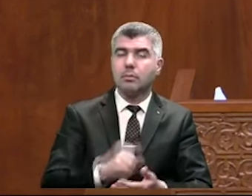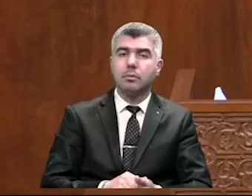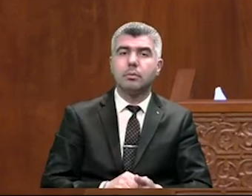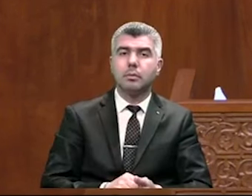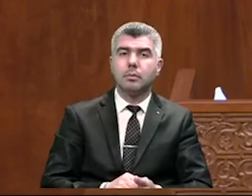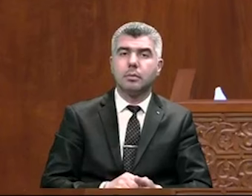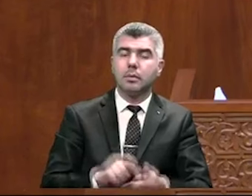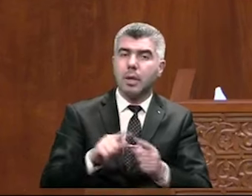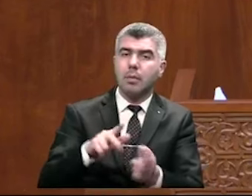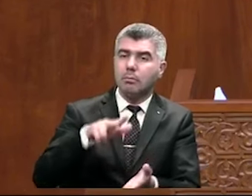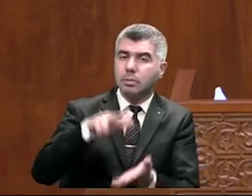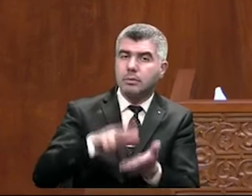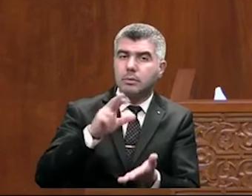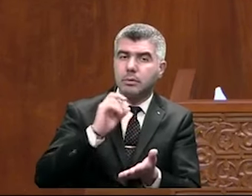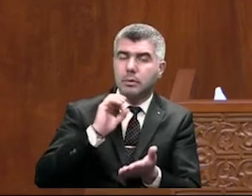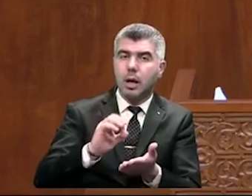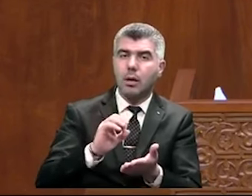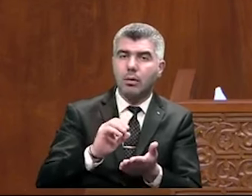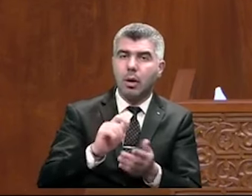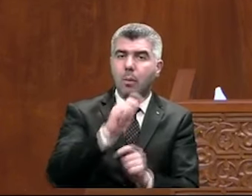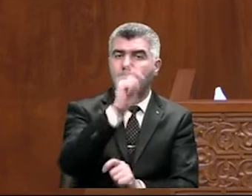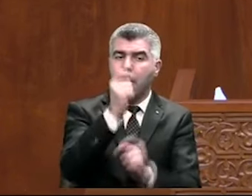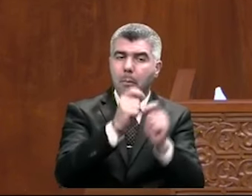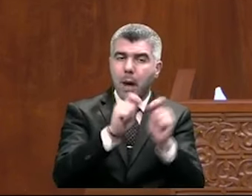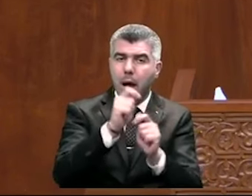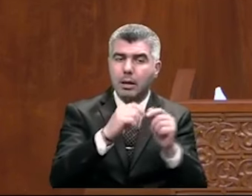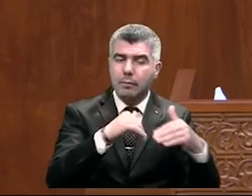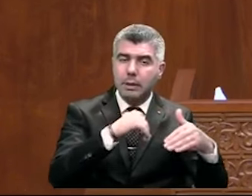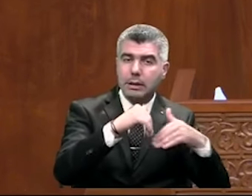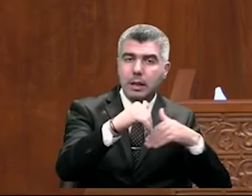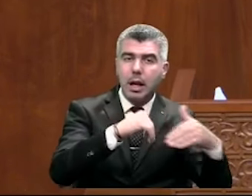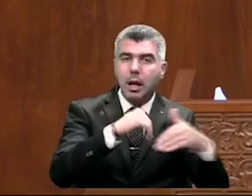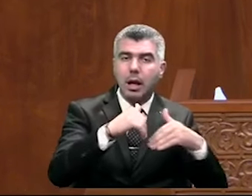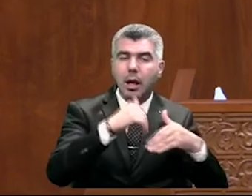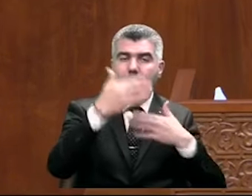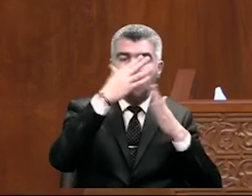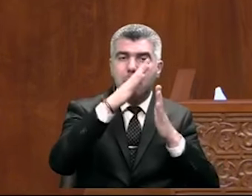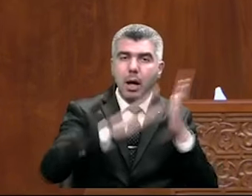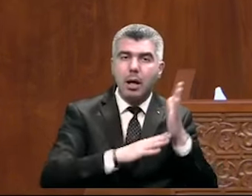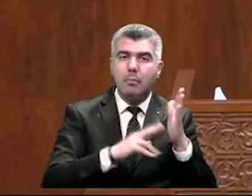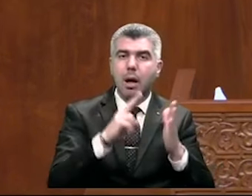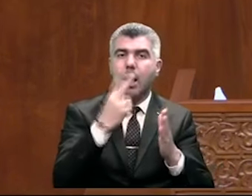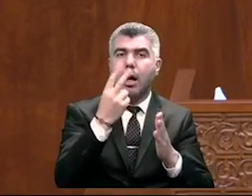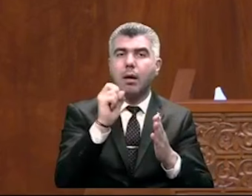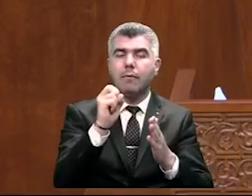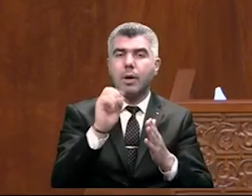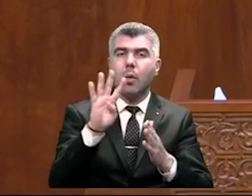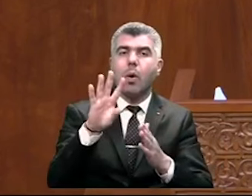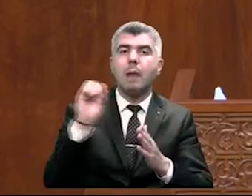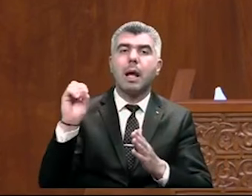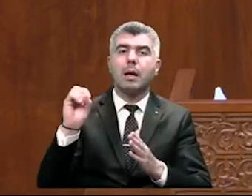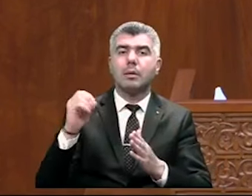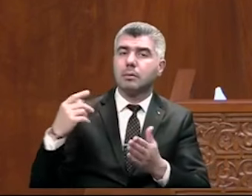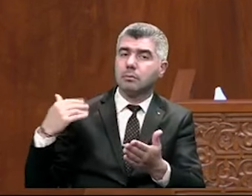باعتماد التصميم الوطني للبنيه التحتيه الطرقيه في افق سنه 2000 و 40